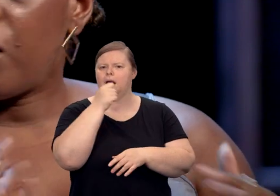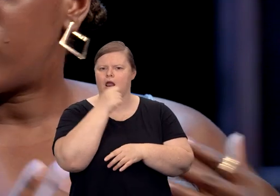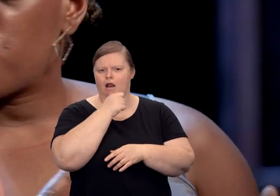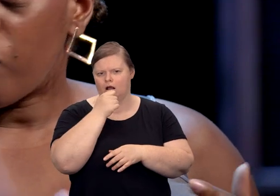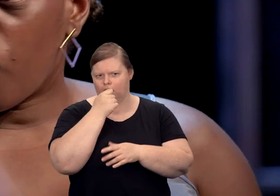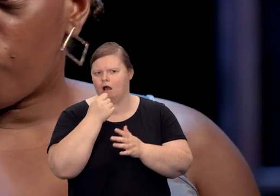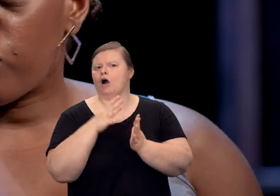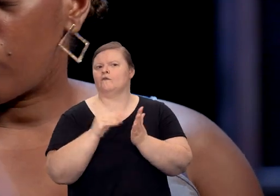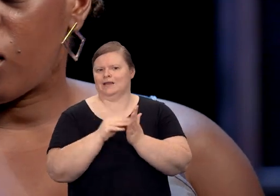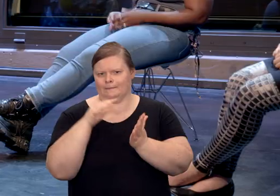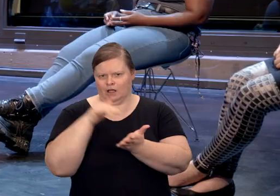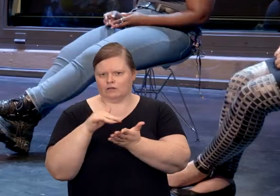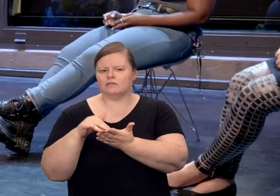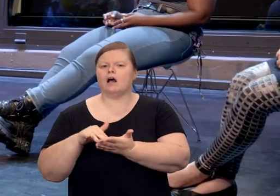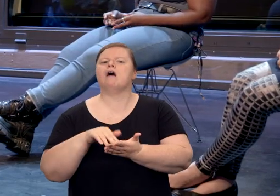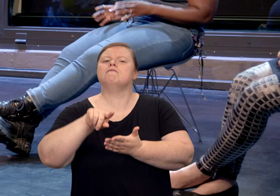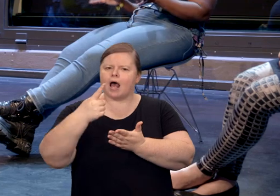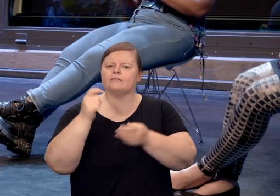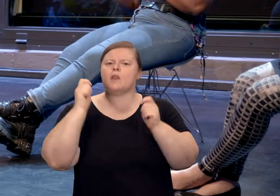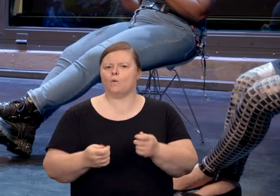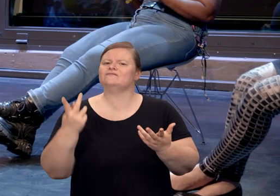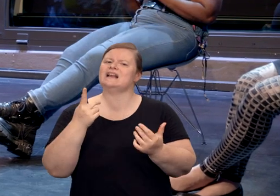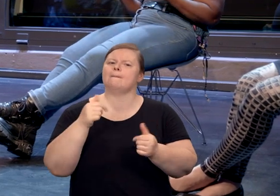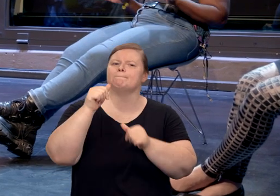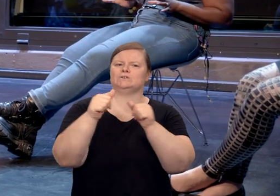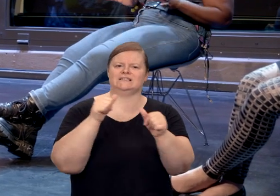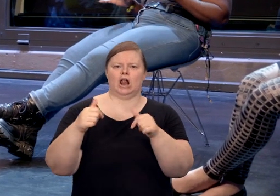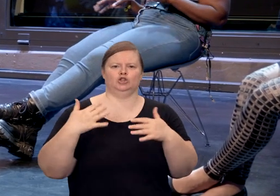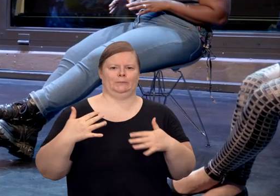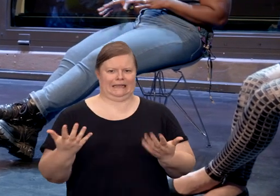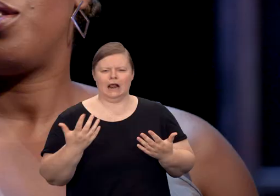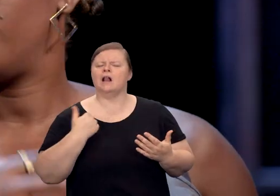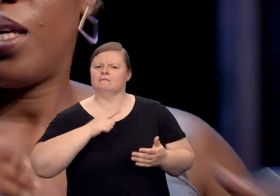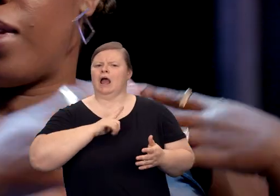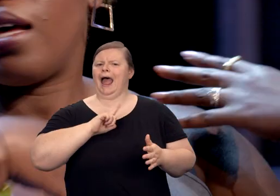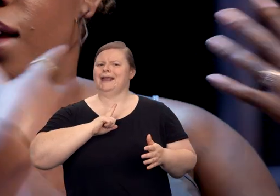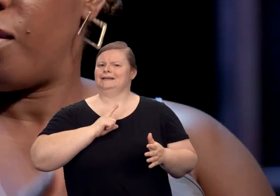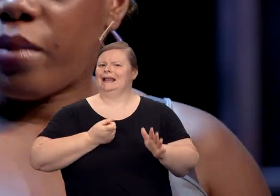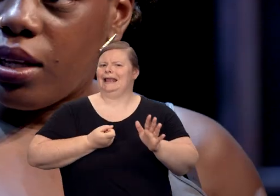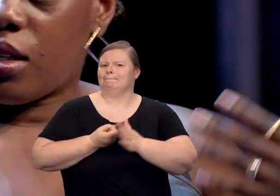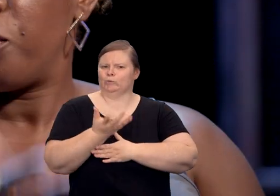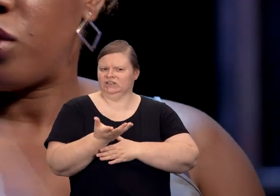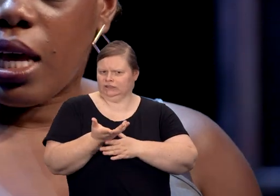nehme ich halt viel mit der Stimme auf. Und es ist eigentlich wie so ein großes Puzzlespiel. Ich gebe da